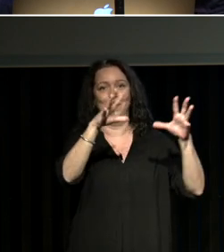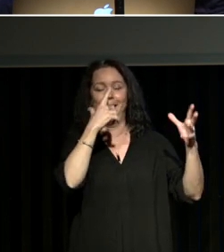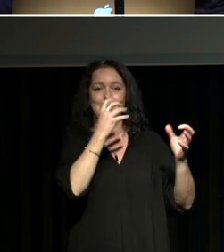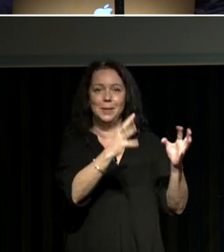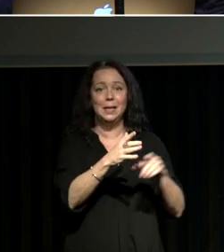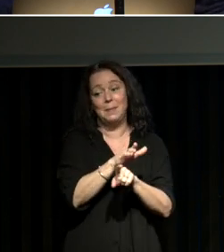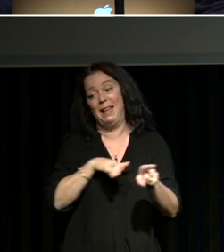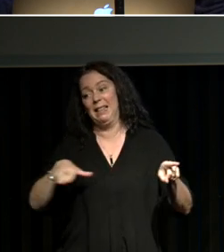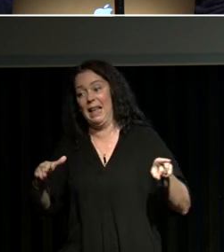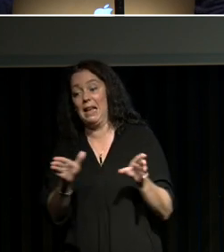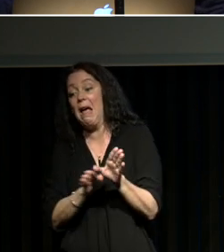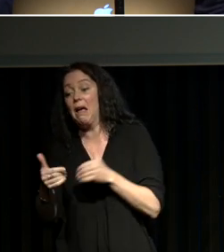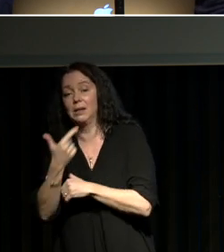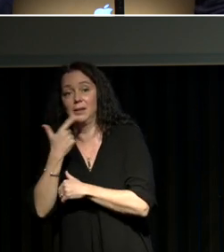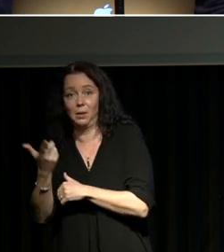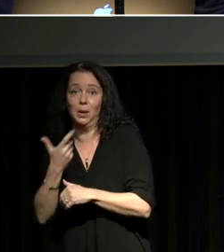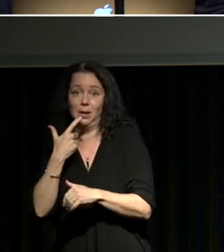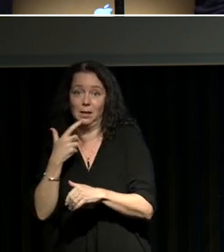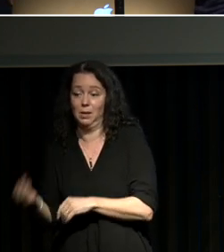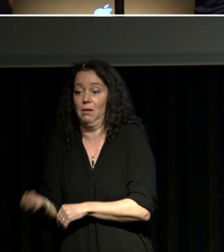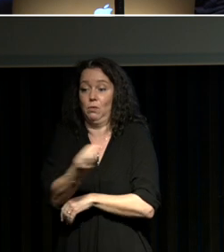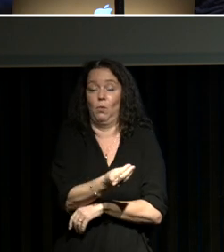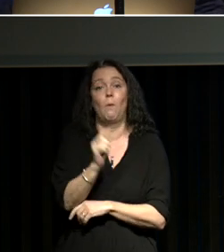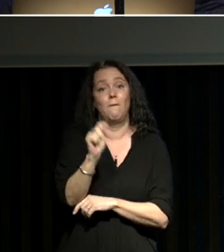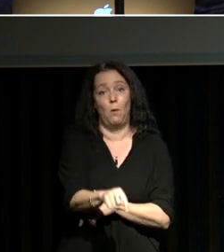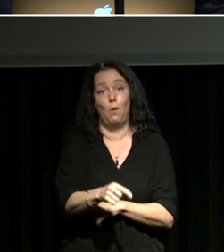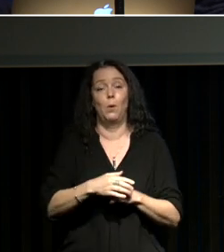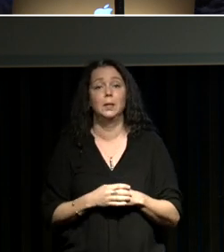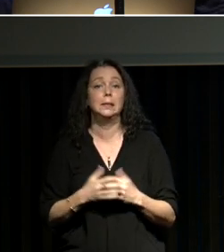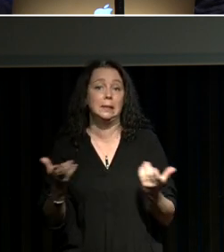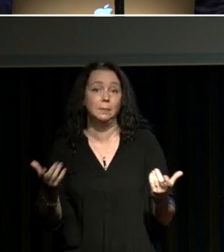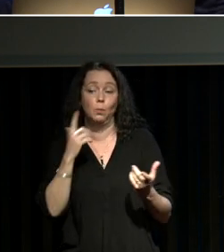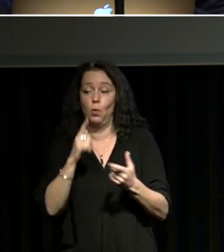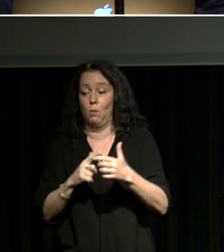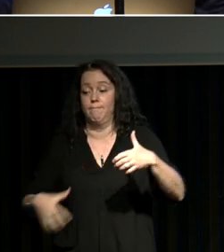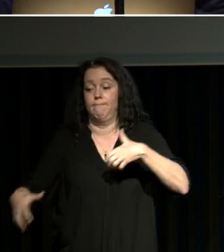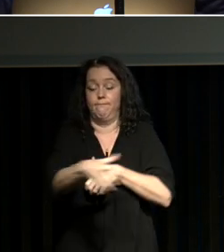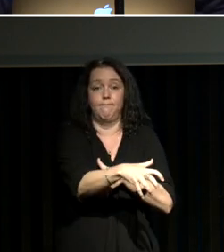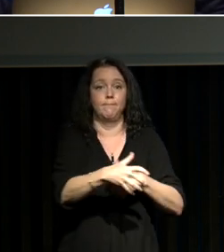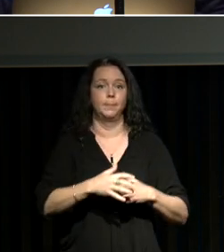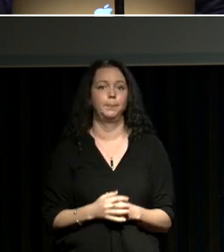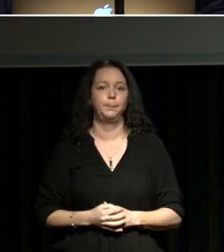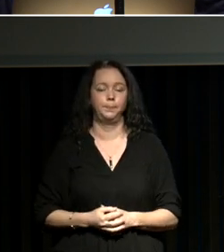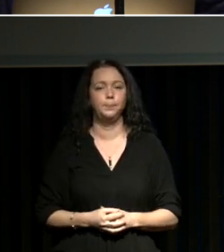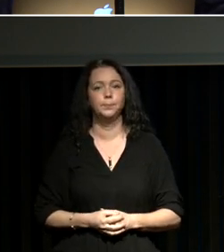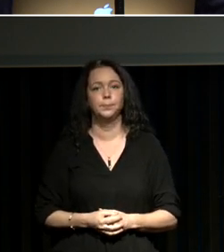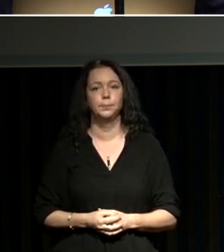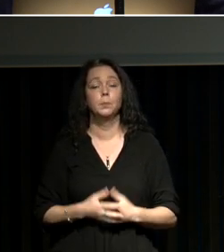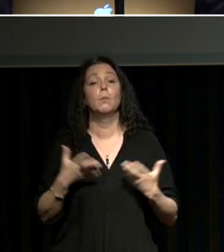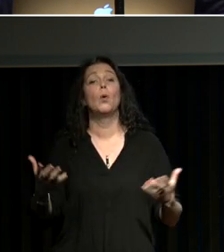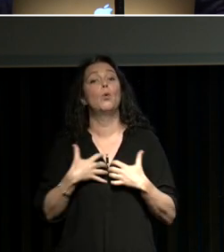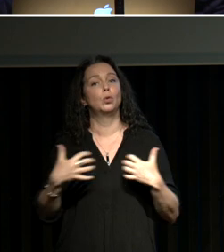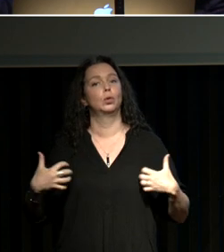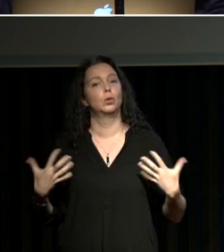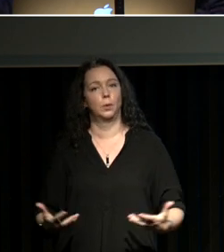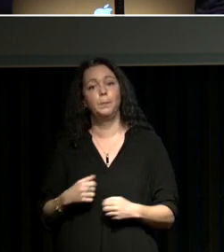absolument nécessaire pour pouvoir permettre la greffe d'organes, en tout cas dans la connaissance actuelle de la science. Différents types de